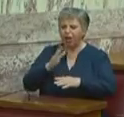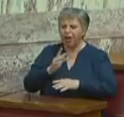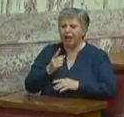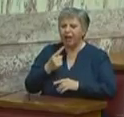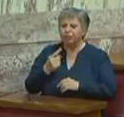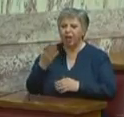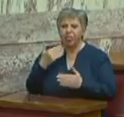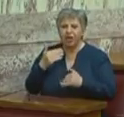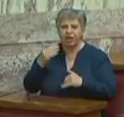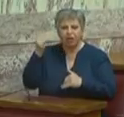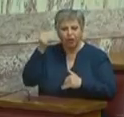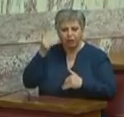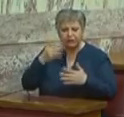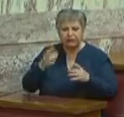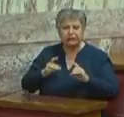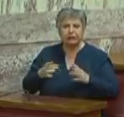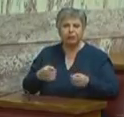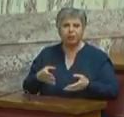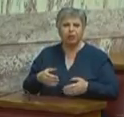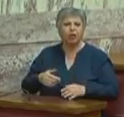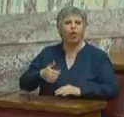χθες συνέβη κάτι πάρα πολύ σημαντικό.